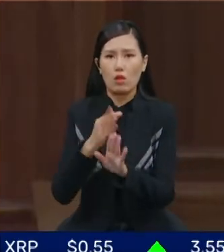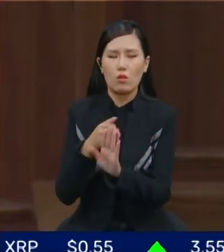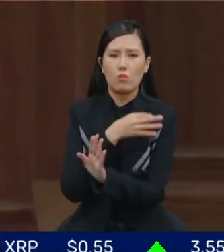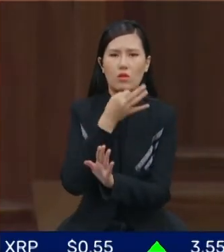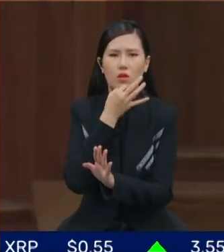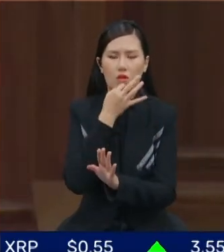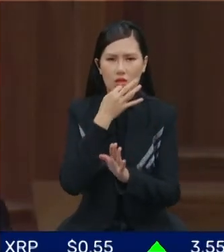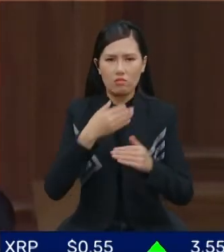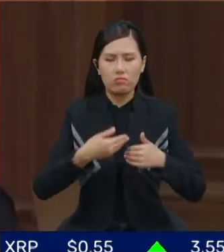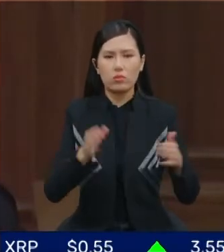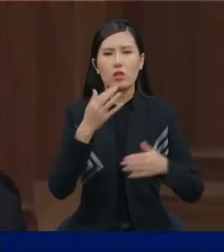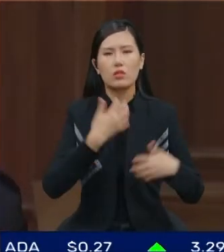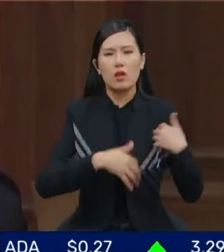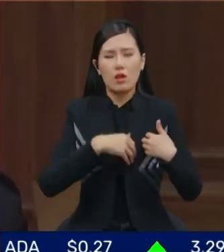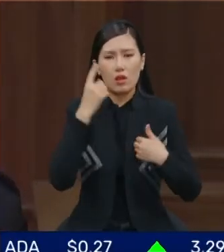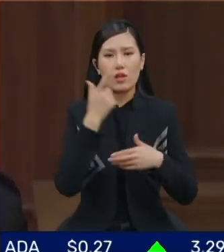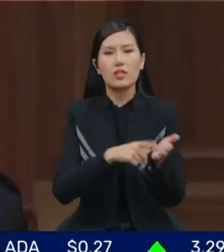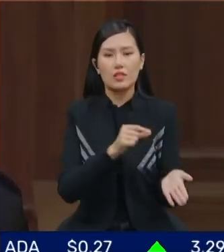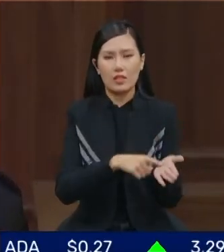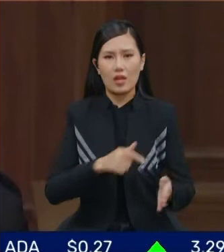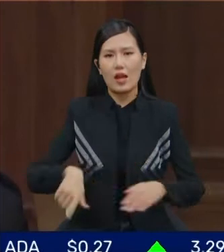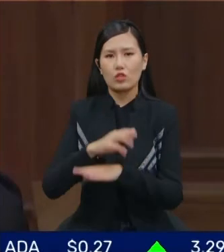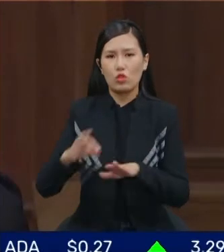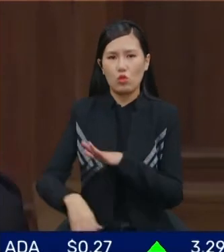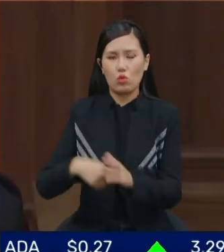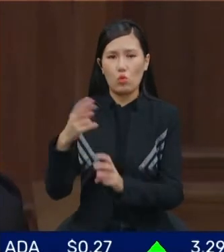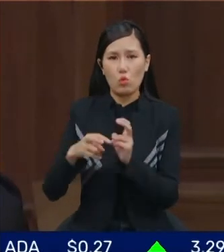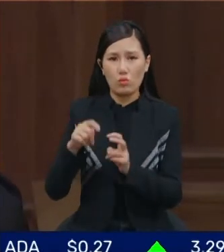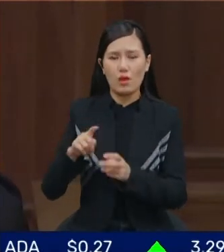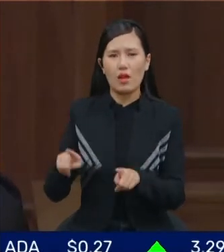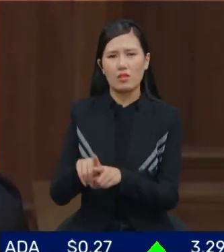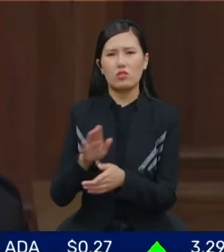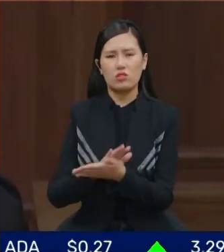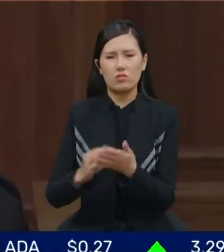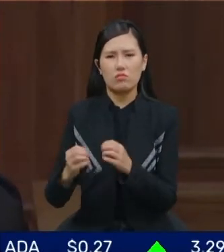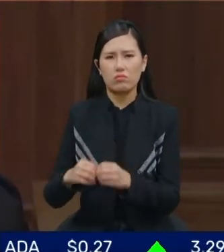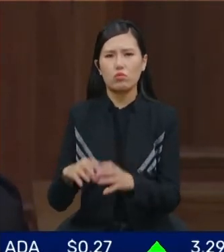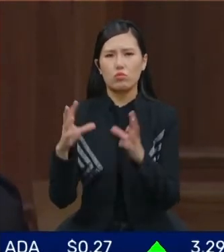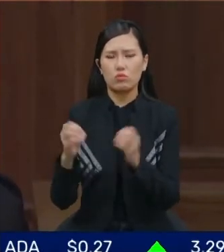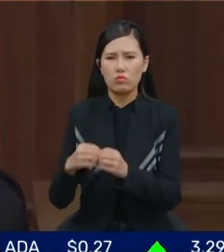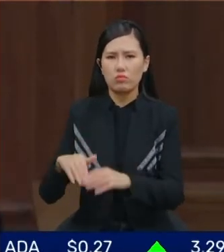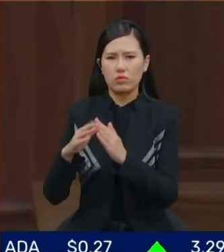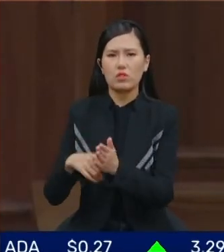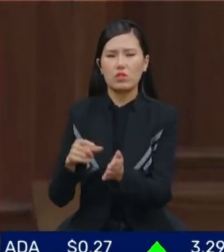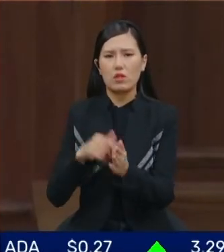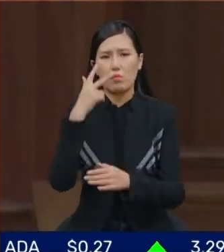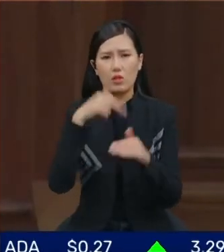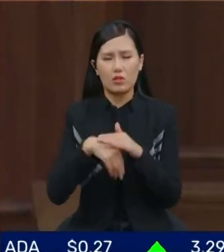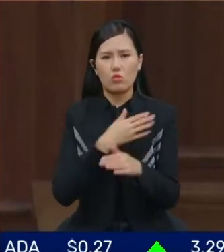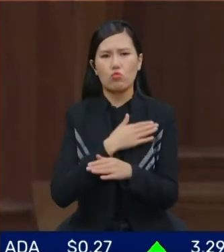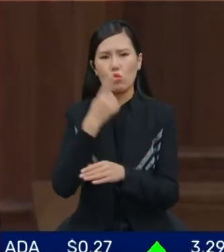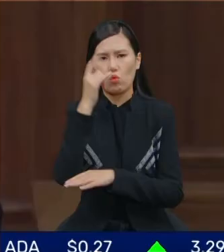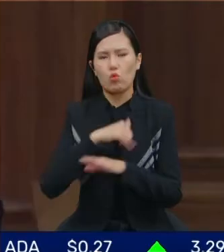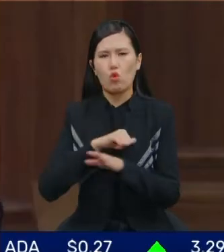шаардлагатай байна. Гадрын зэс боловсруулах үйлдвэрийг цаг алдалгүй ашиглалтанд оруулж бензин шатгуунаа дотооддоо үйлдвэрлэдэг болох нь эдийн засгийн бие даасан